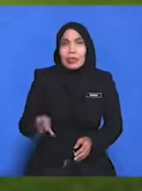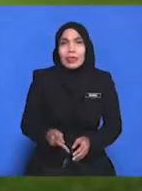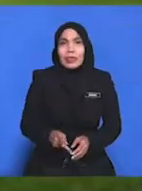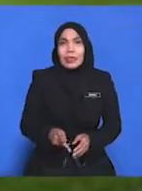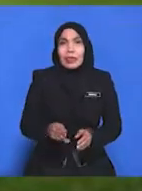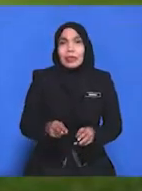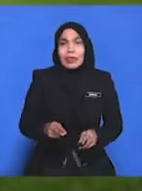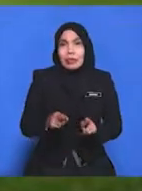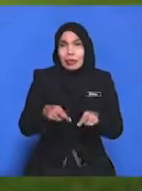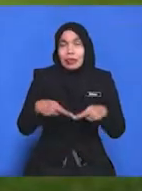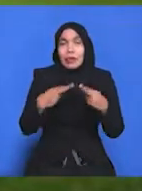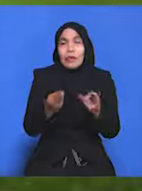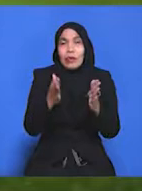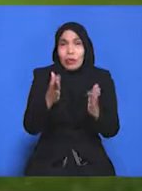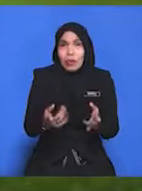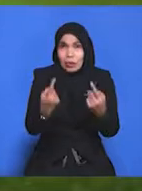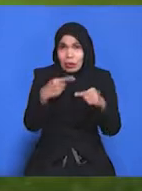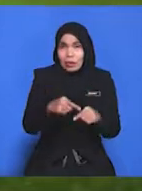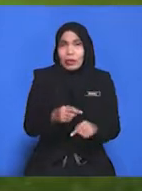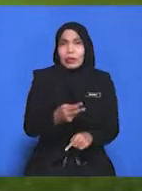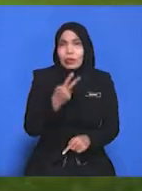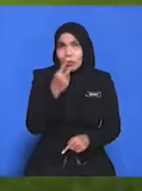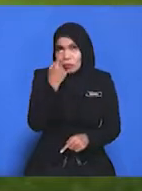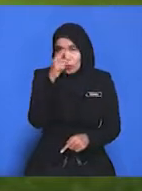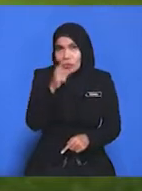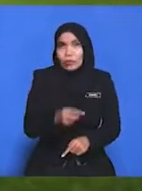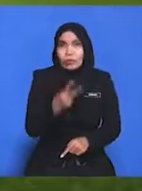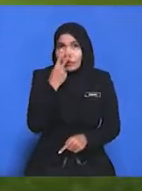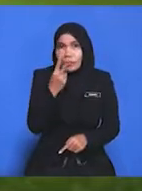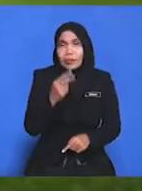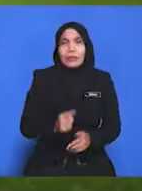Bergantung juga kepada jenis sukan yang dipertandingkan.